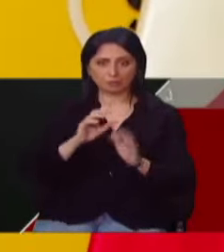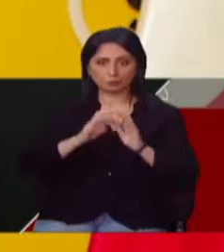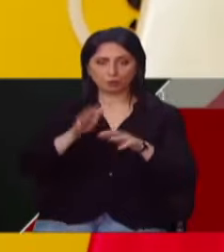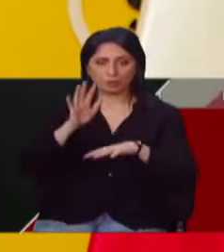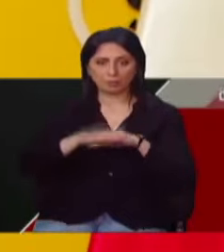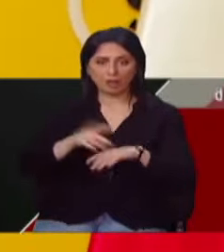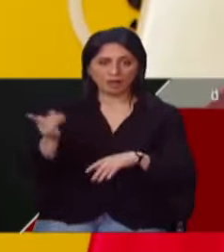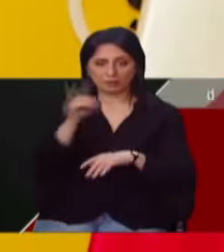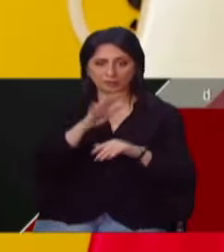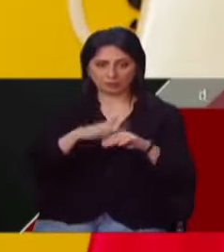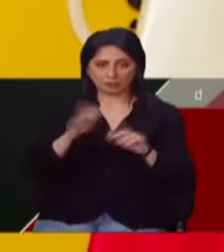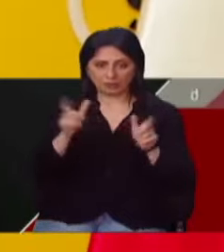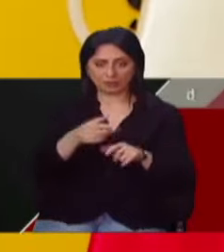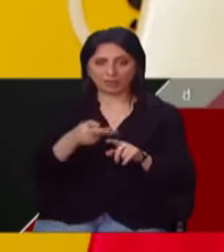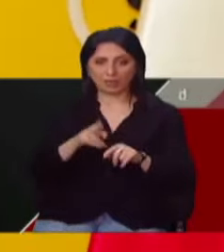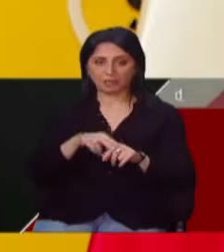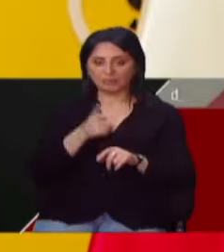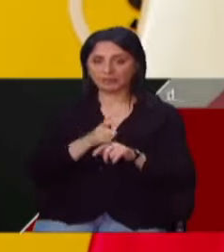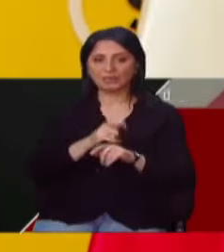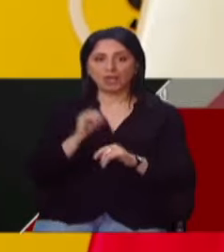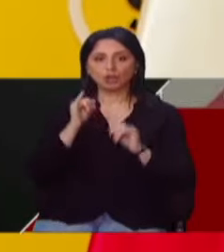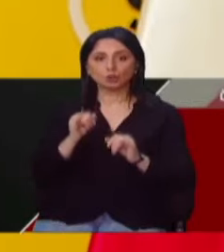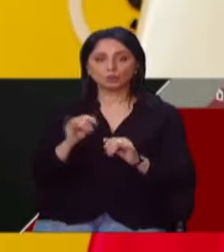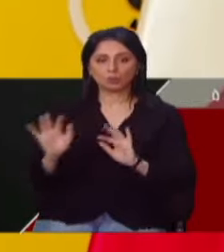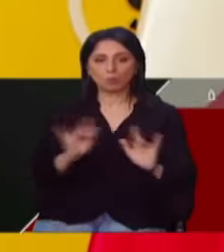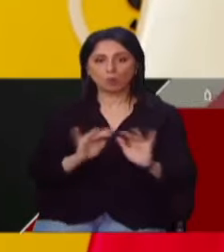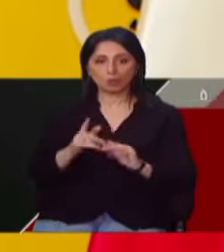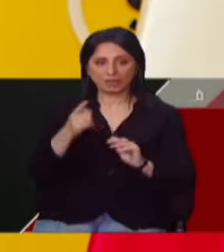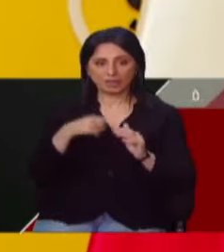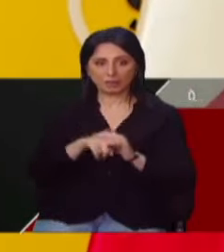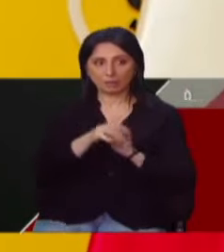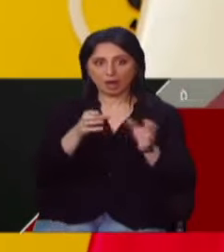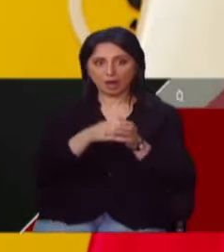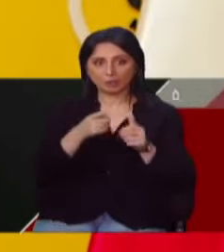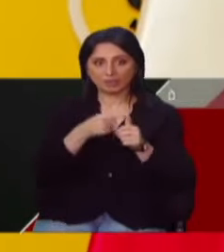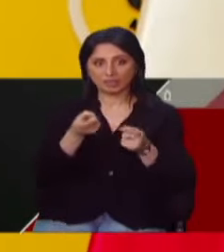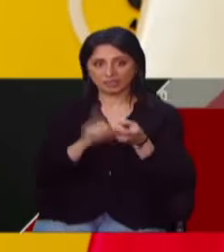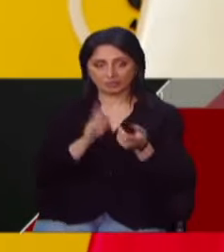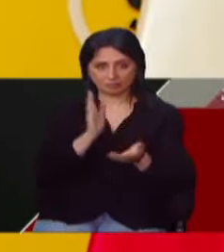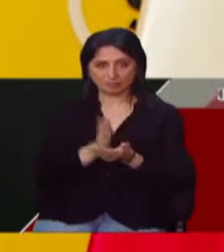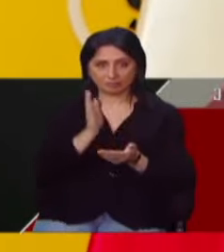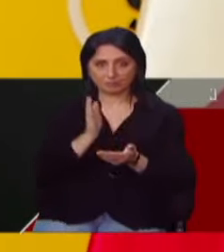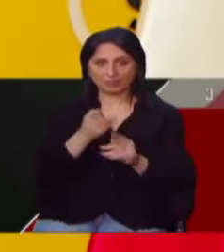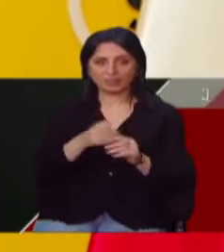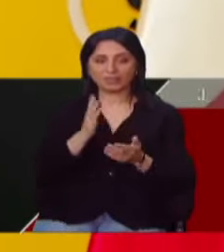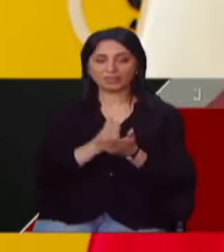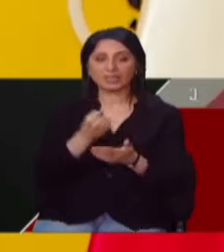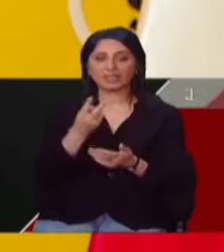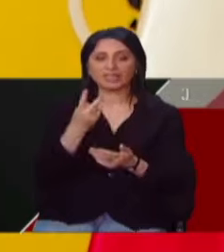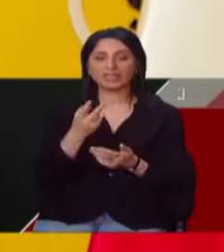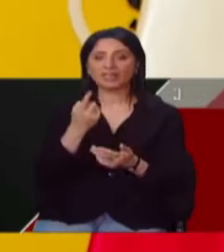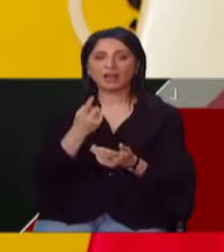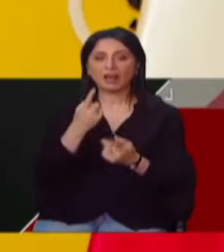მსოფლიო ბანკის მხრიდან, იმ ძალიან ცუდი მოქმედების გამო, რომელიც ამ კომპანიის სახელს უკავშირდება, ეს არის კიდევ ერთი